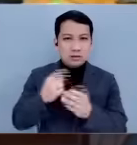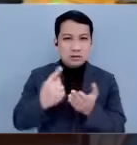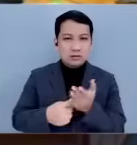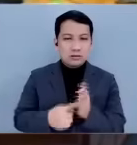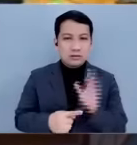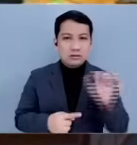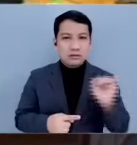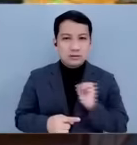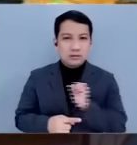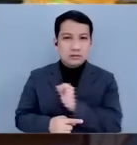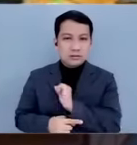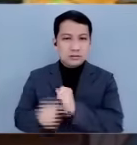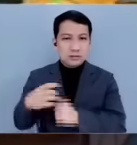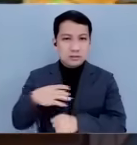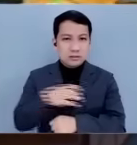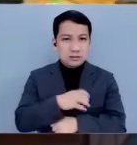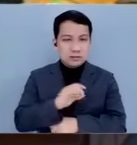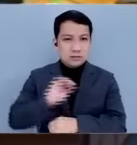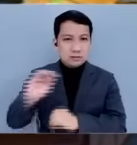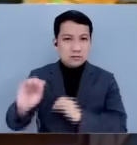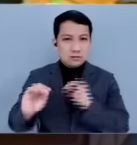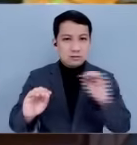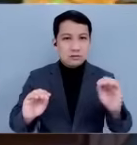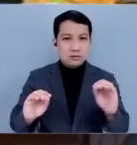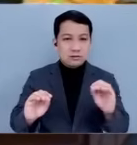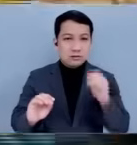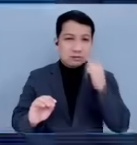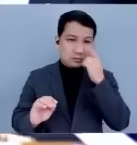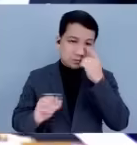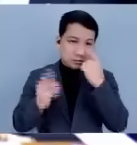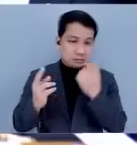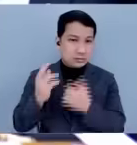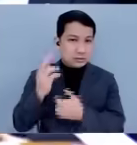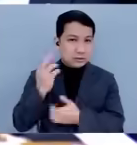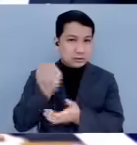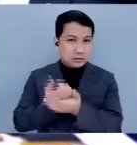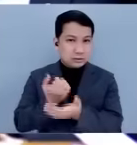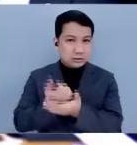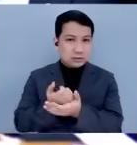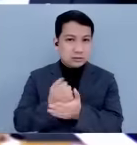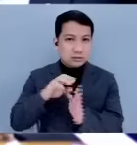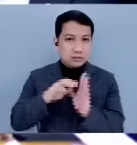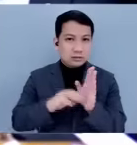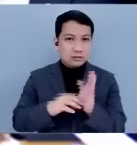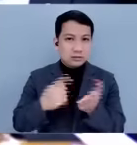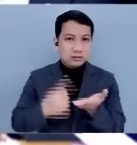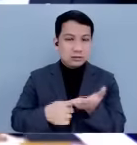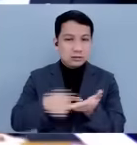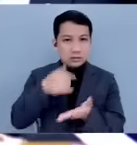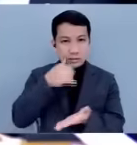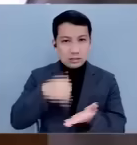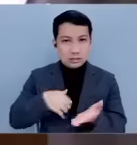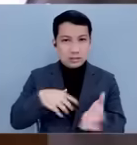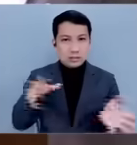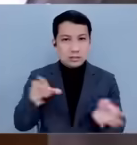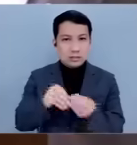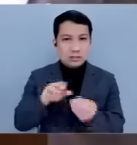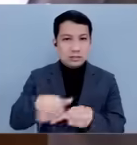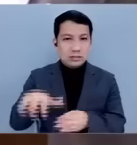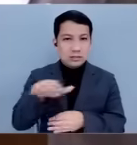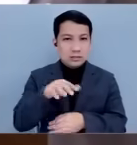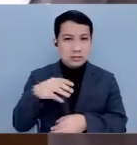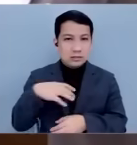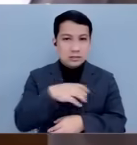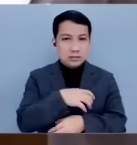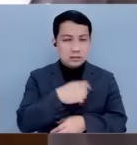Kamara sa kani-kanilang resolusyon para sa economic tsatsa. Sa deliberasyon kagabi ng Committee of the Whole ng Kamara, pinuna rin ni